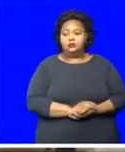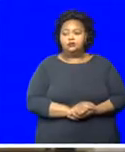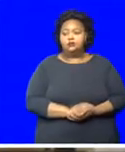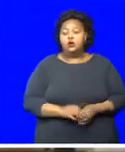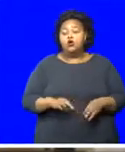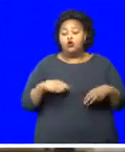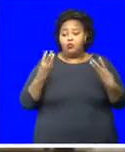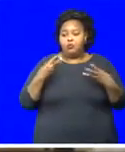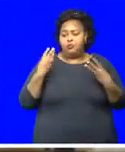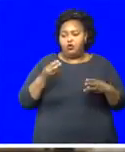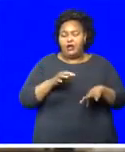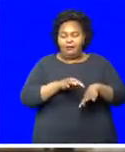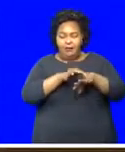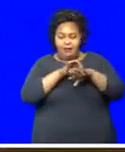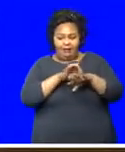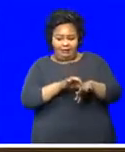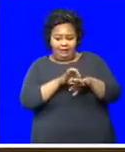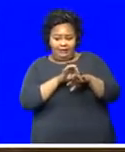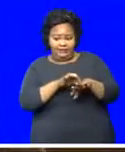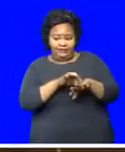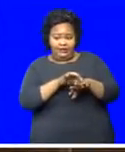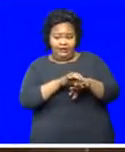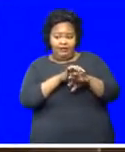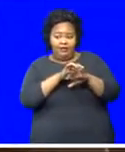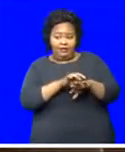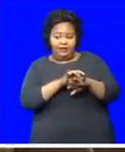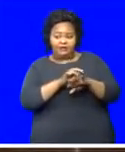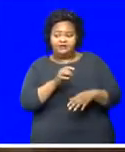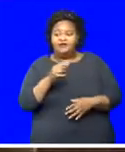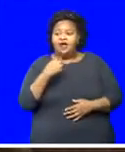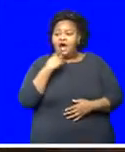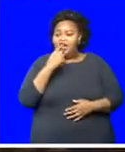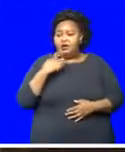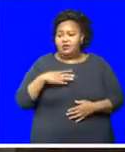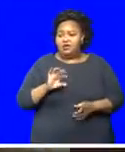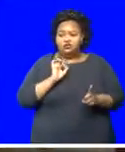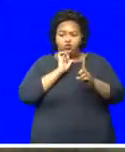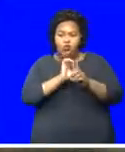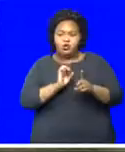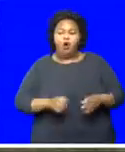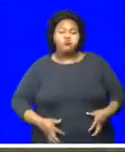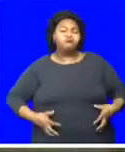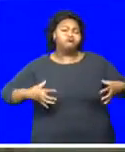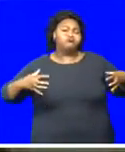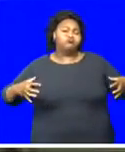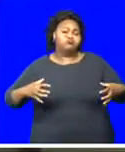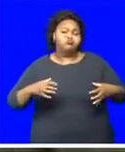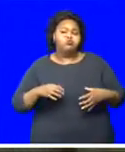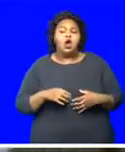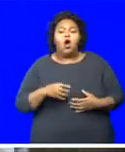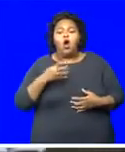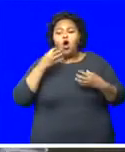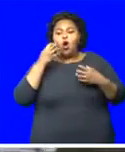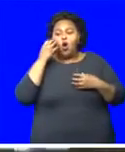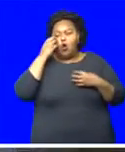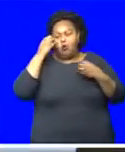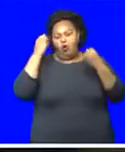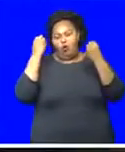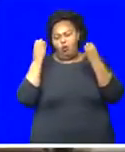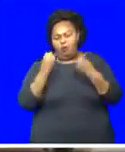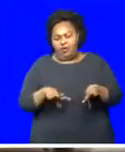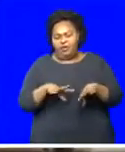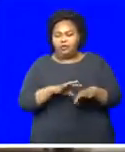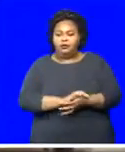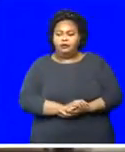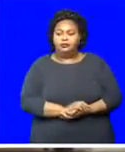bamfulo batiko khanze ukuthi umfuto okutshela ukuthi hey wena usidudla umubi njani njani so vele lapho i-self esteem yakho iyehla